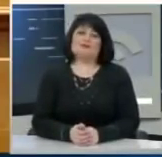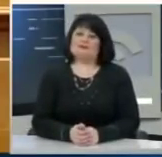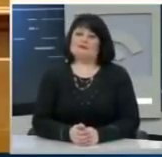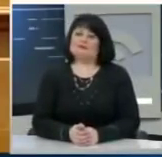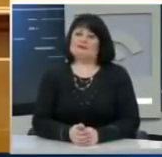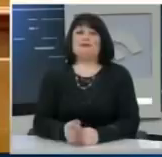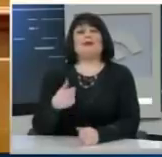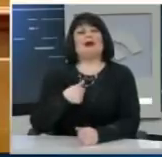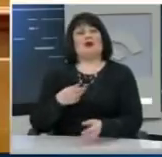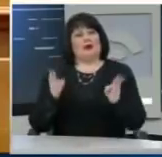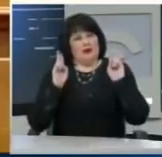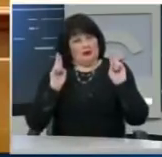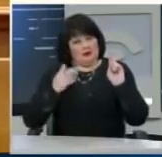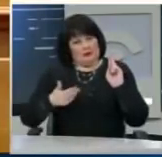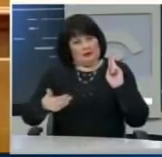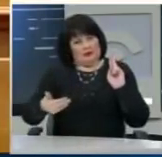Εγώ ευελπιστώ